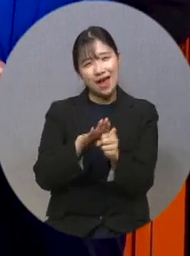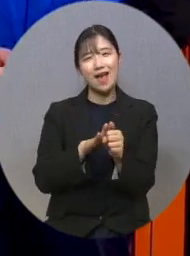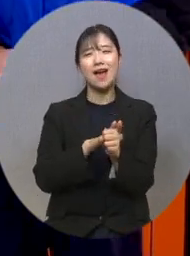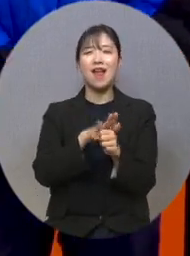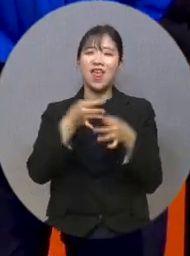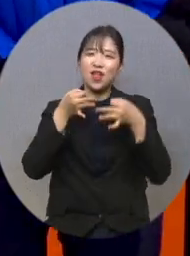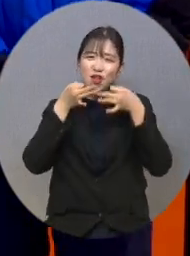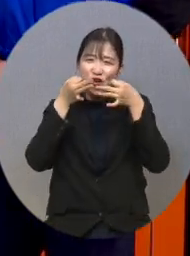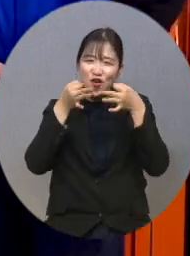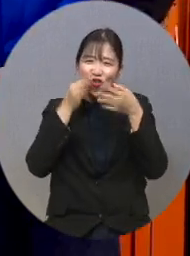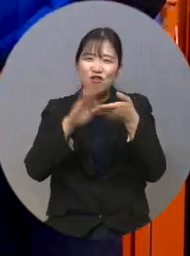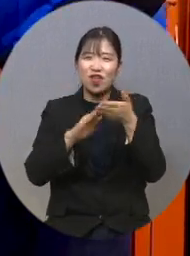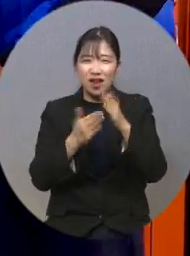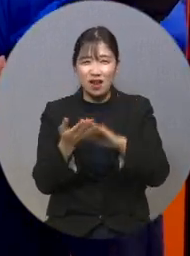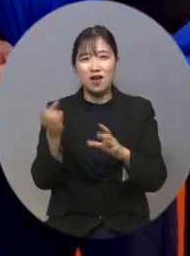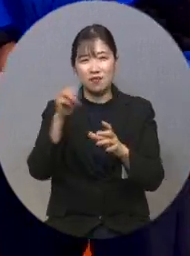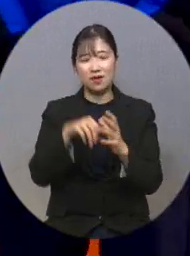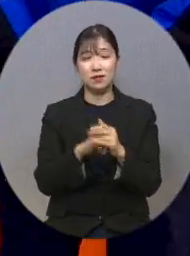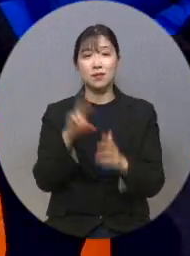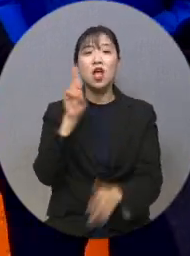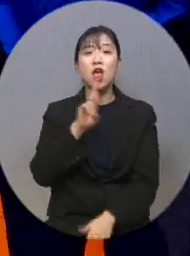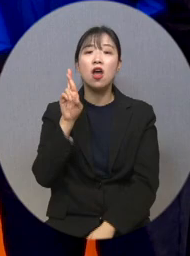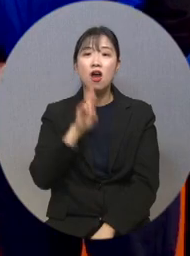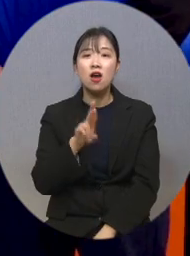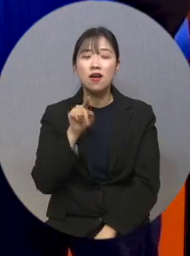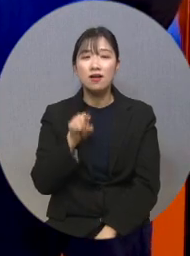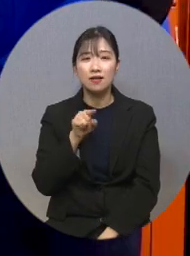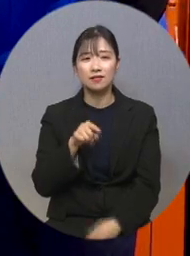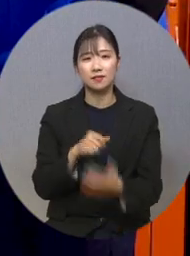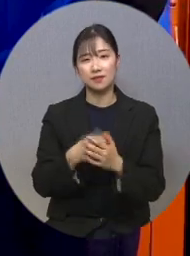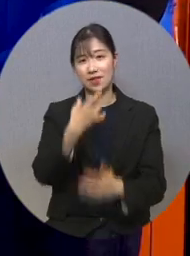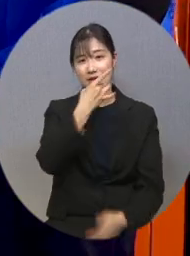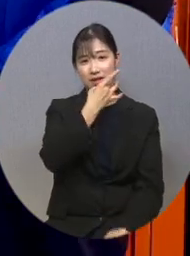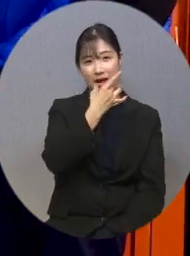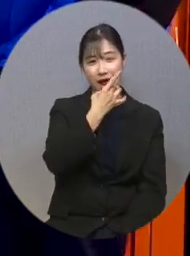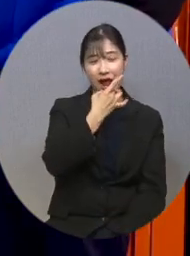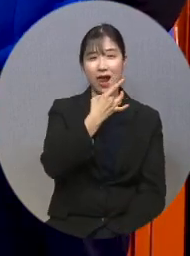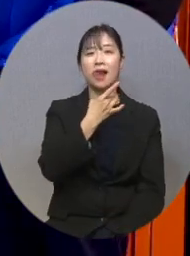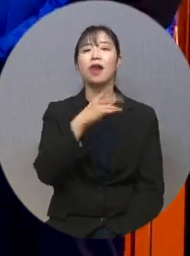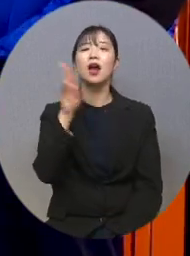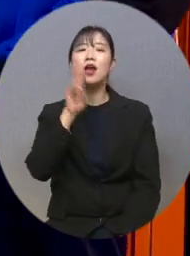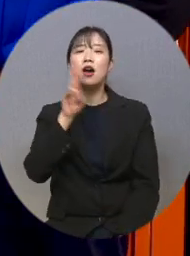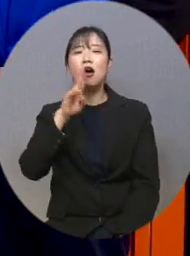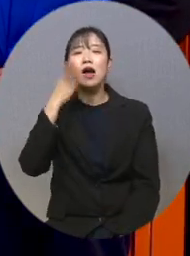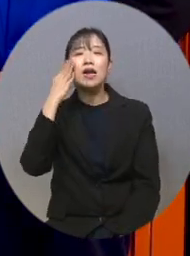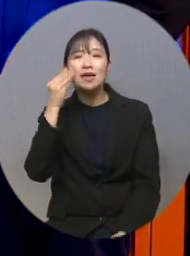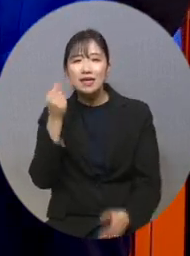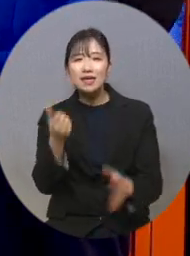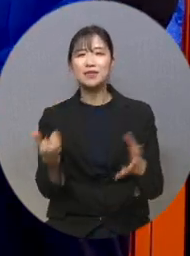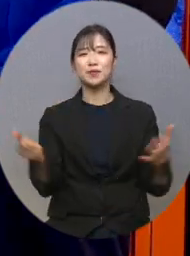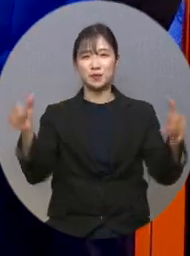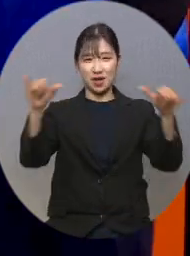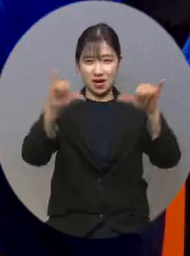넣었어. 아까 연 말씀하셨죠? 예, 예. 이거를 쌀과 저기 엿기름을 물기를 식혜를 내가지고